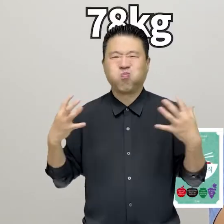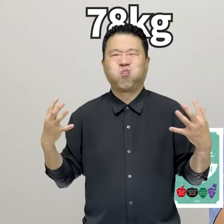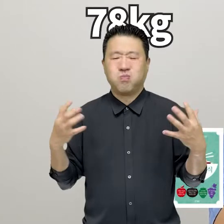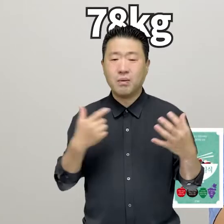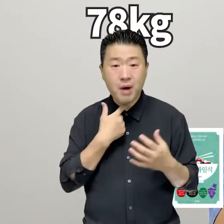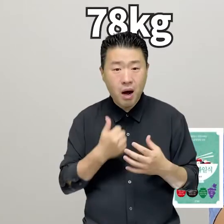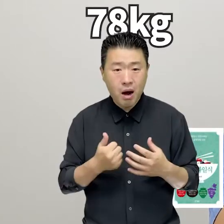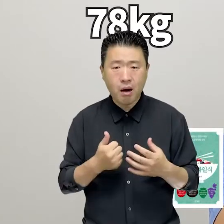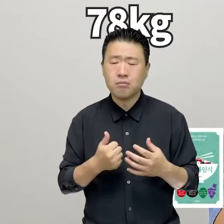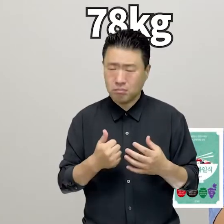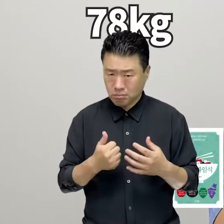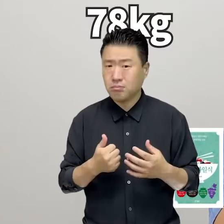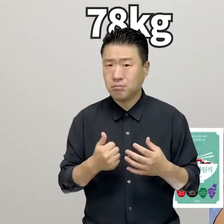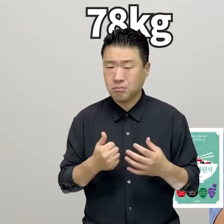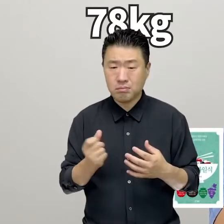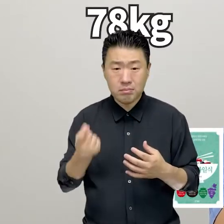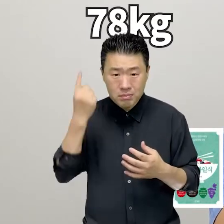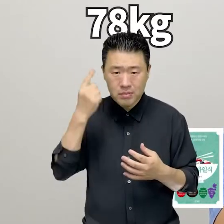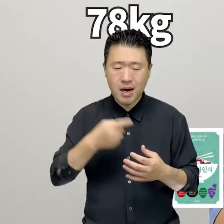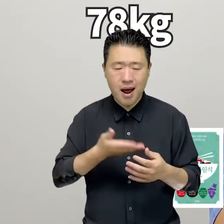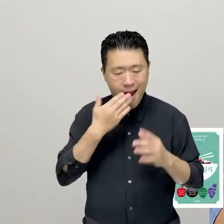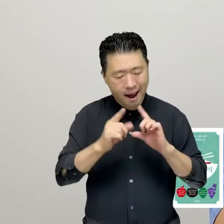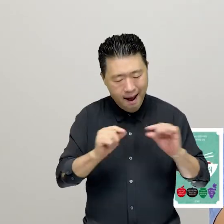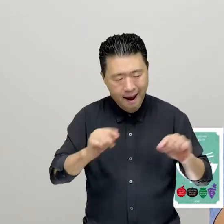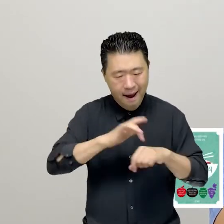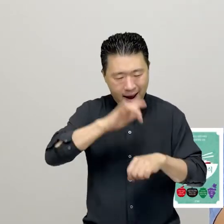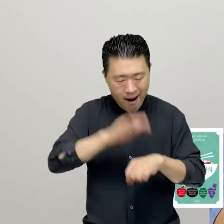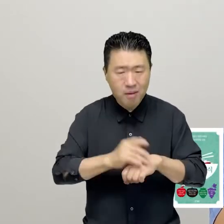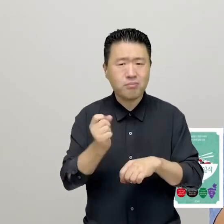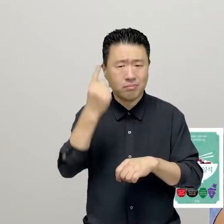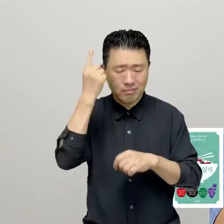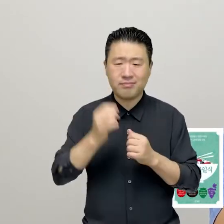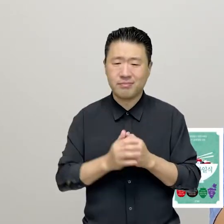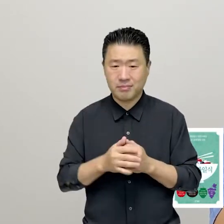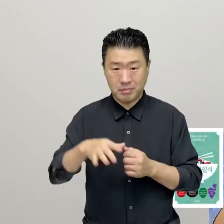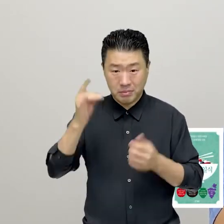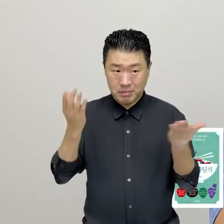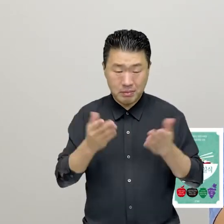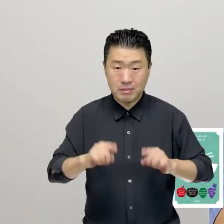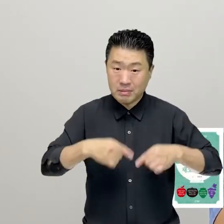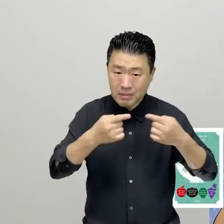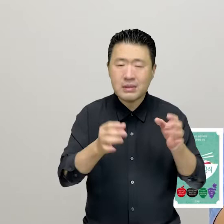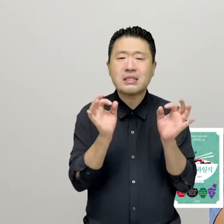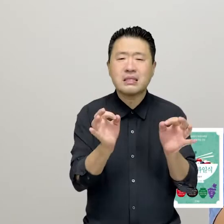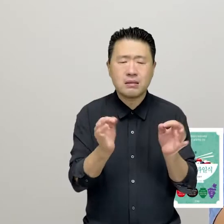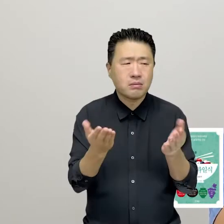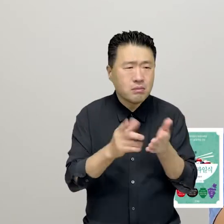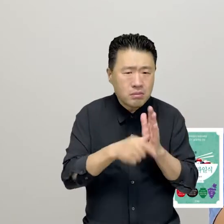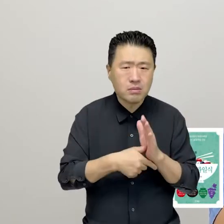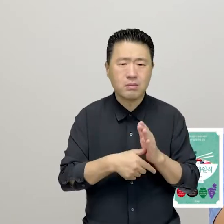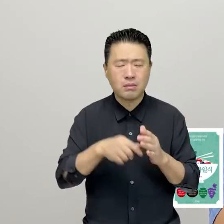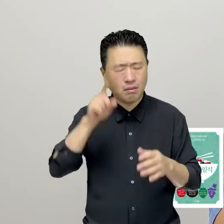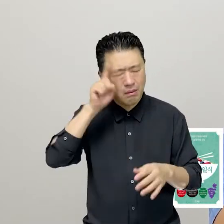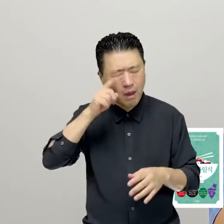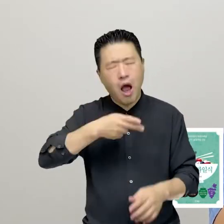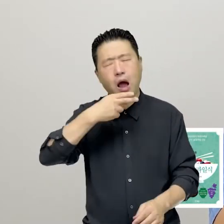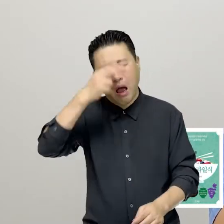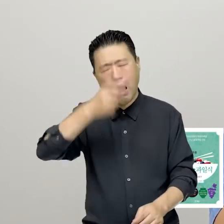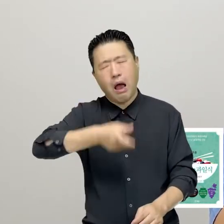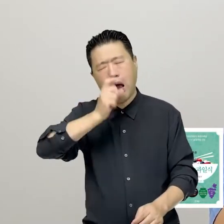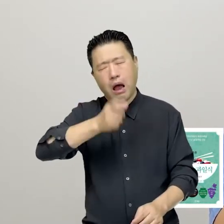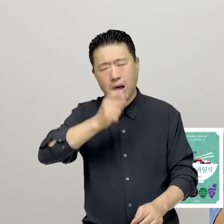80kg까지 쪘었는데요. 이건 역시 저의 식생활 습관 때문이었습니다. 첫 직장인 은행 생활을 할 때 매일